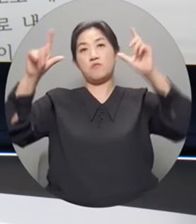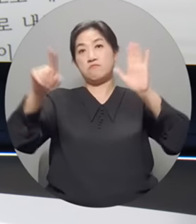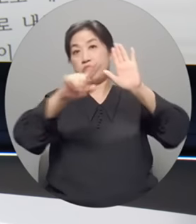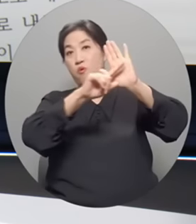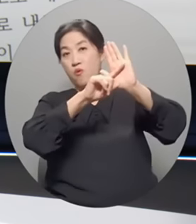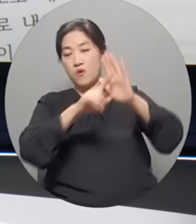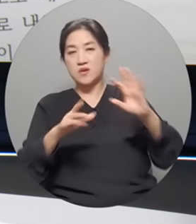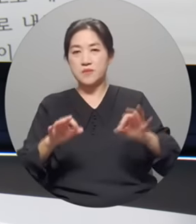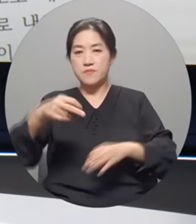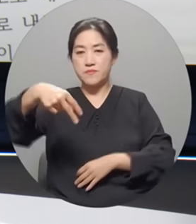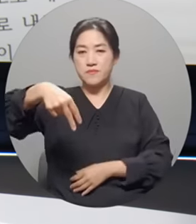보도입니다.